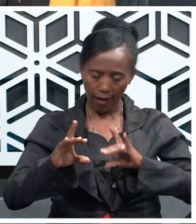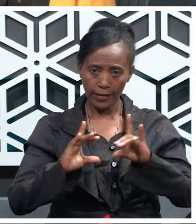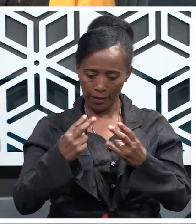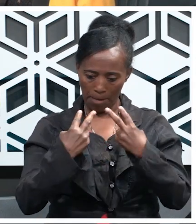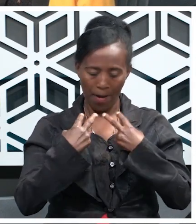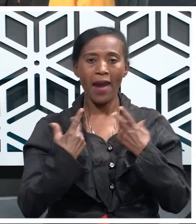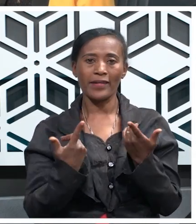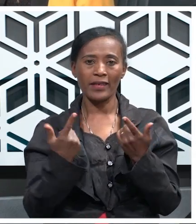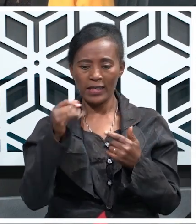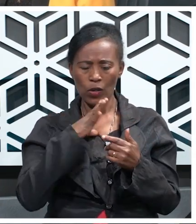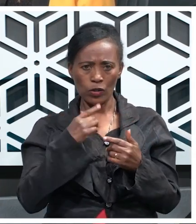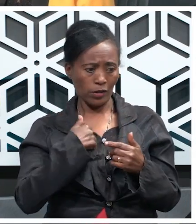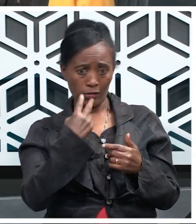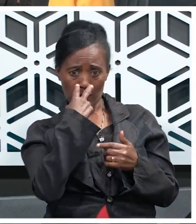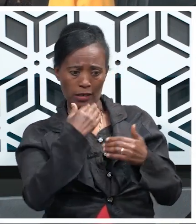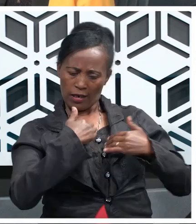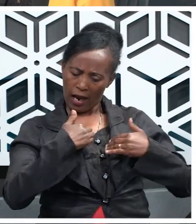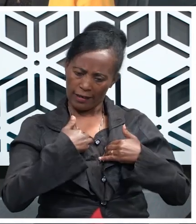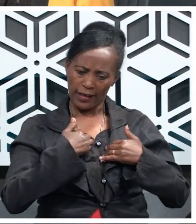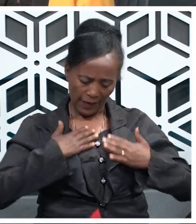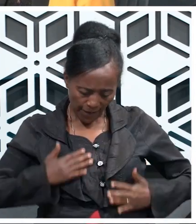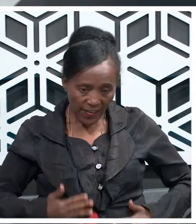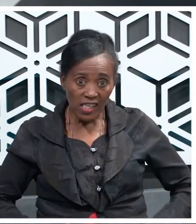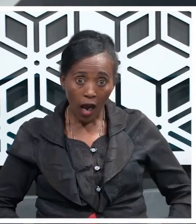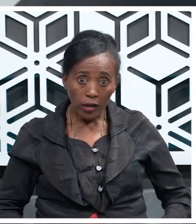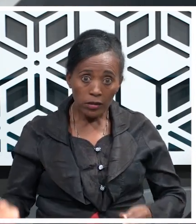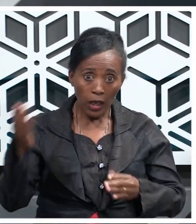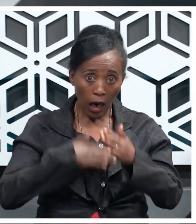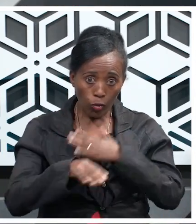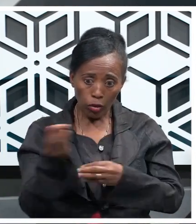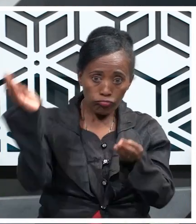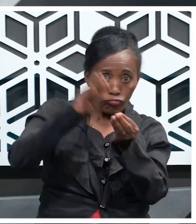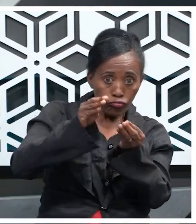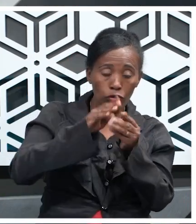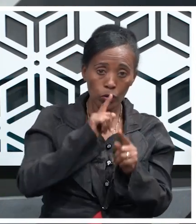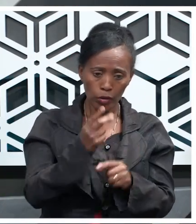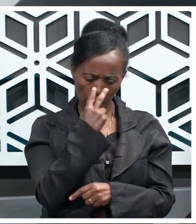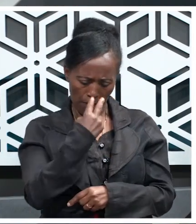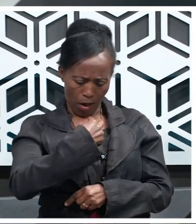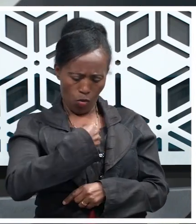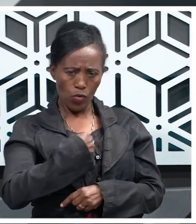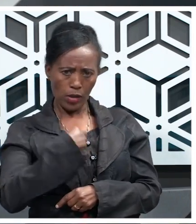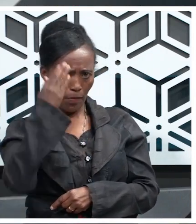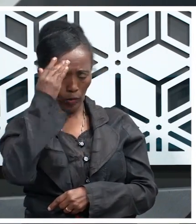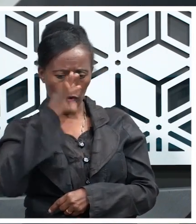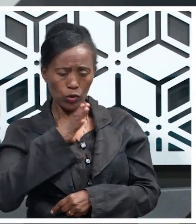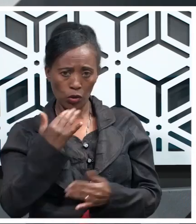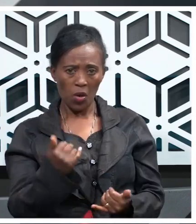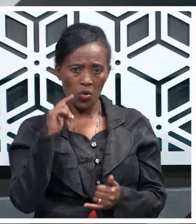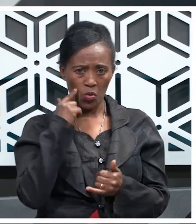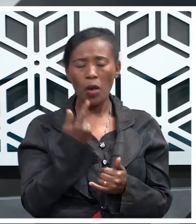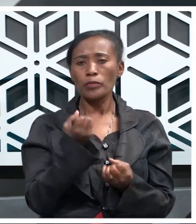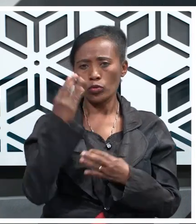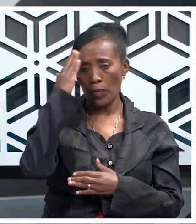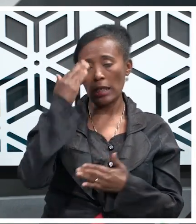ጠንካራ አድርጌያለሁ ማለት ሰዎች መጀመሪያ እኔን ሲያዩ ካለኝ ፊዚካል መደራረብ አንጻር የሆነ የሚያውቁኝ ሰዎች